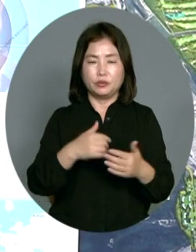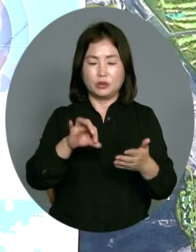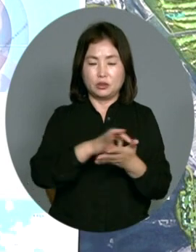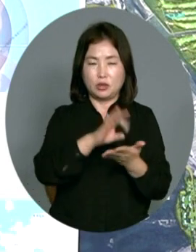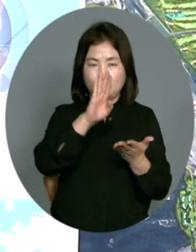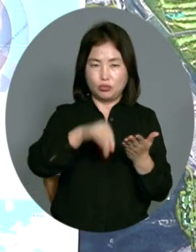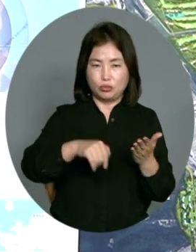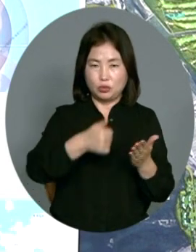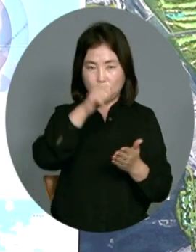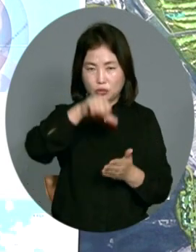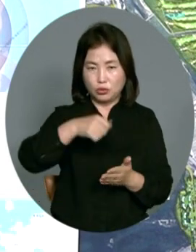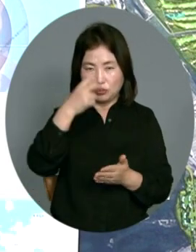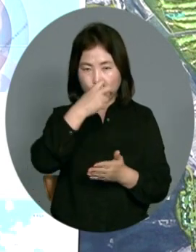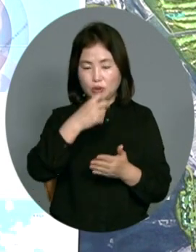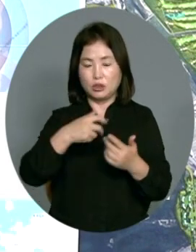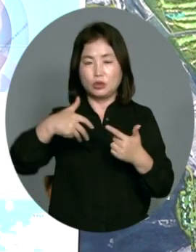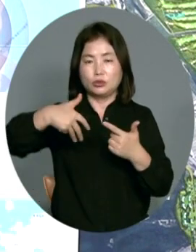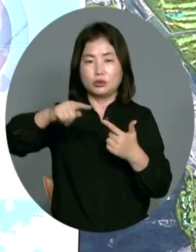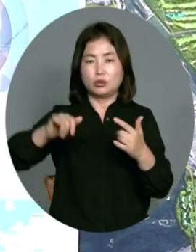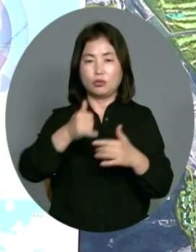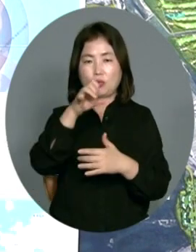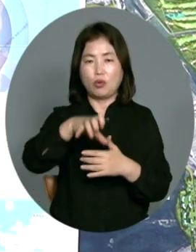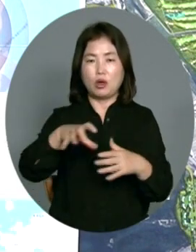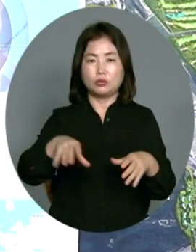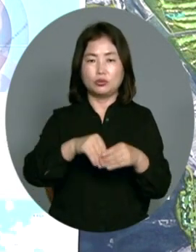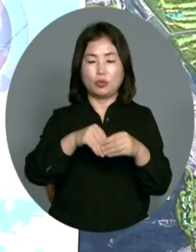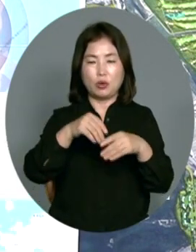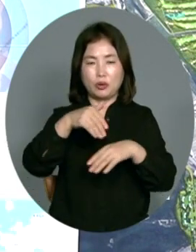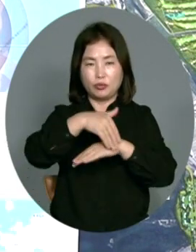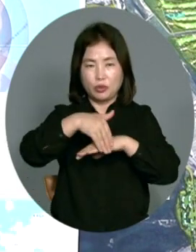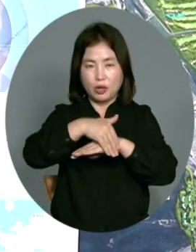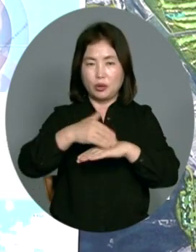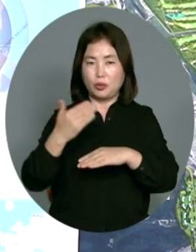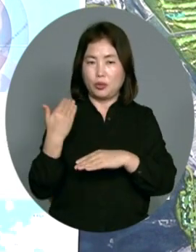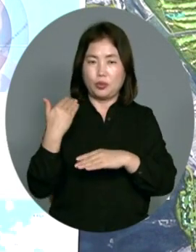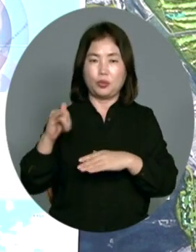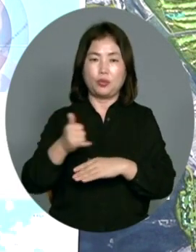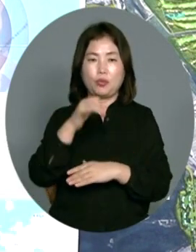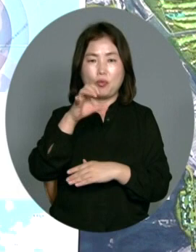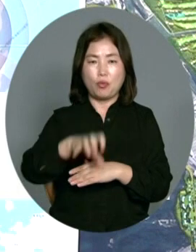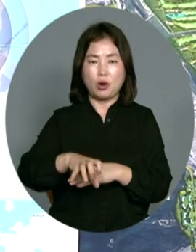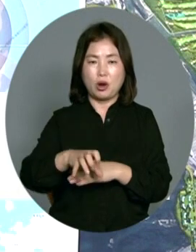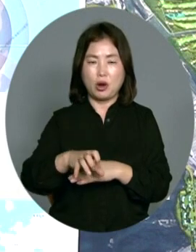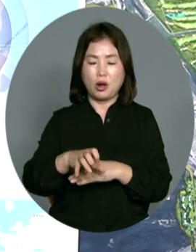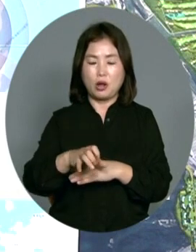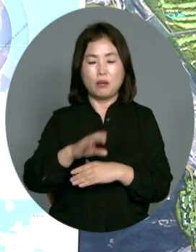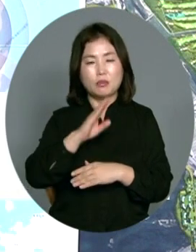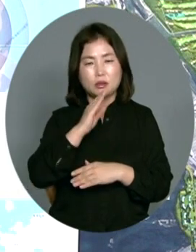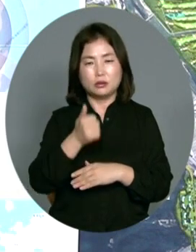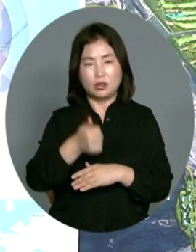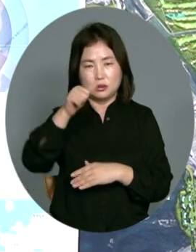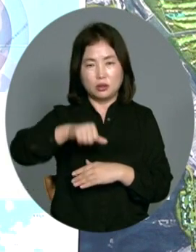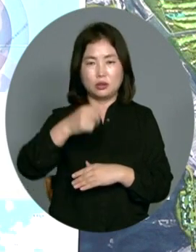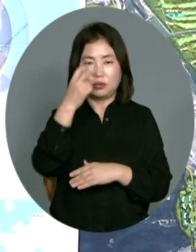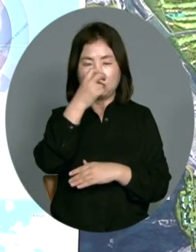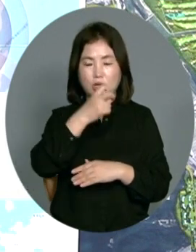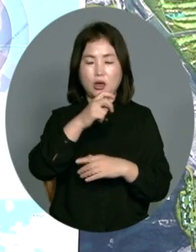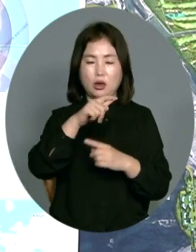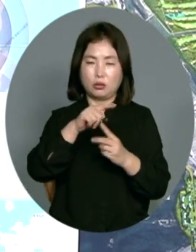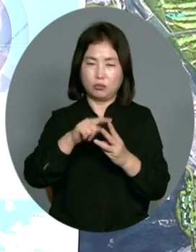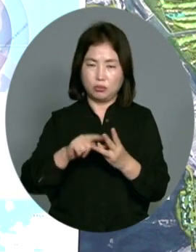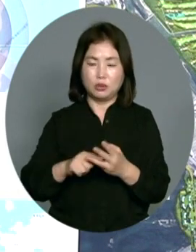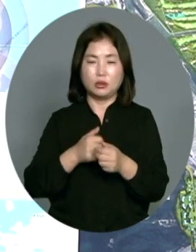지침, 그다음에 제6차 공항 개발 종합 계획, 그다음에 최근에 있었던 공항에 대한 사전 타당성